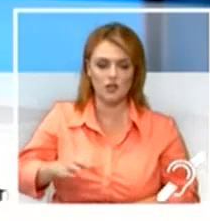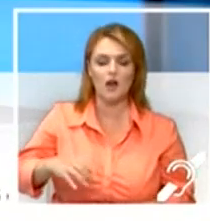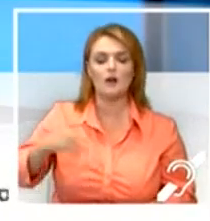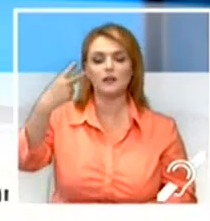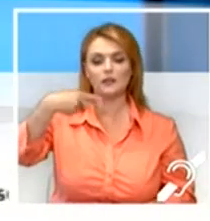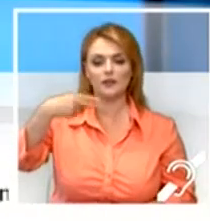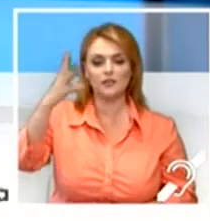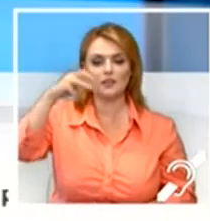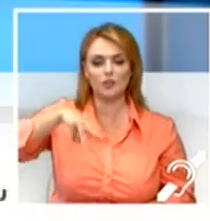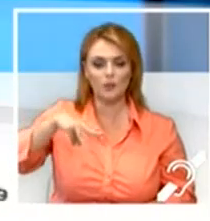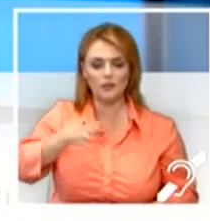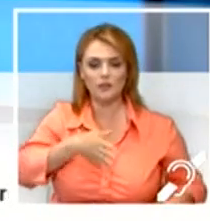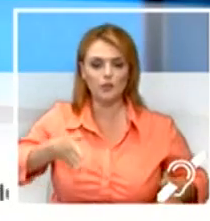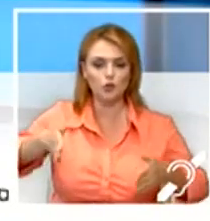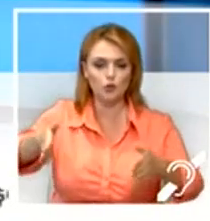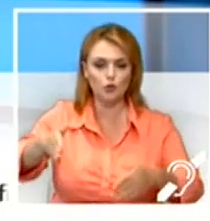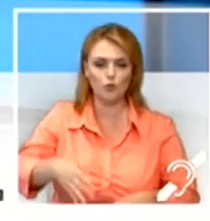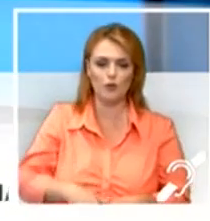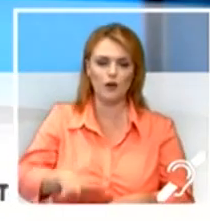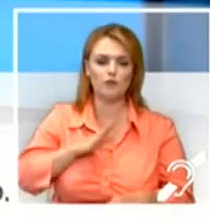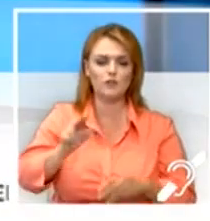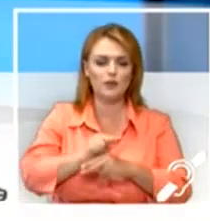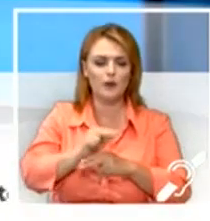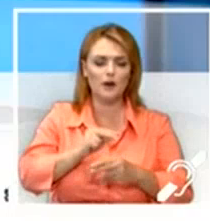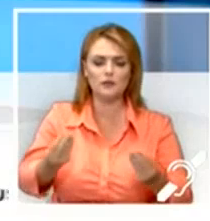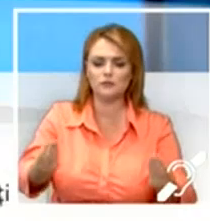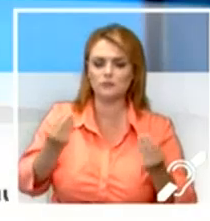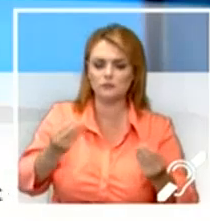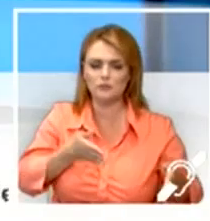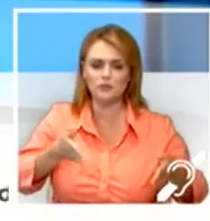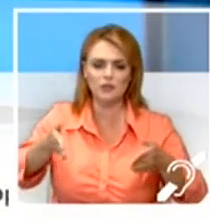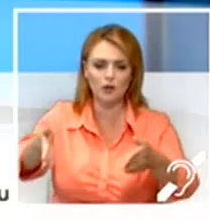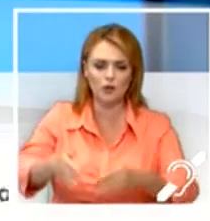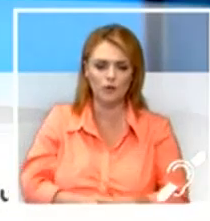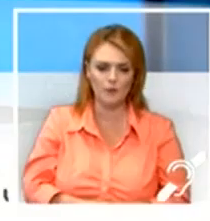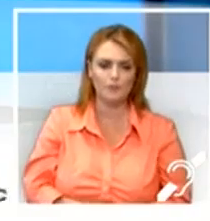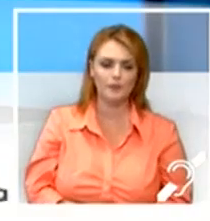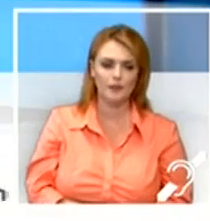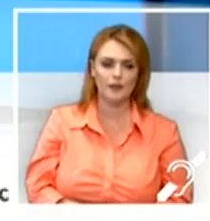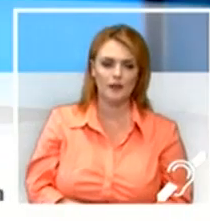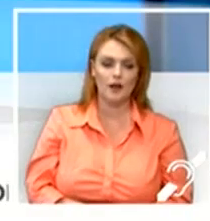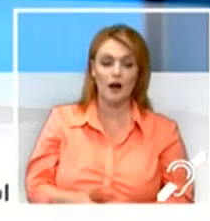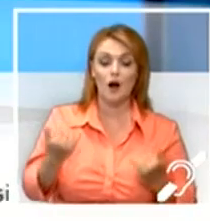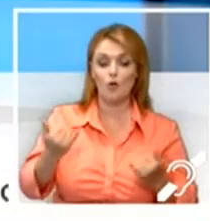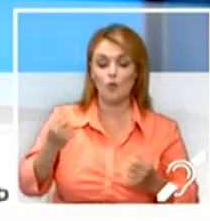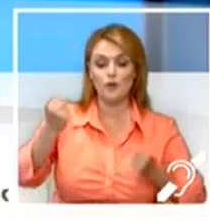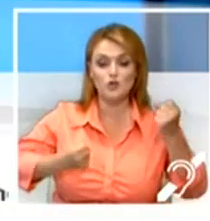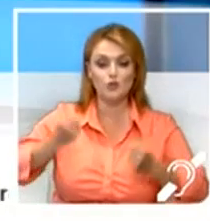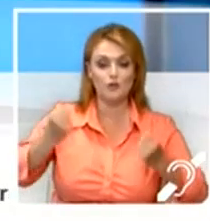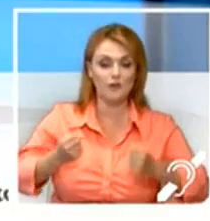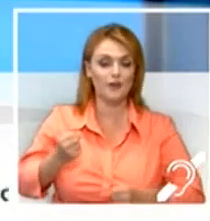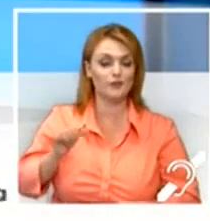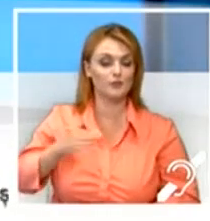mare viteză. A fost inaugurată o parte dintr-o zonul 2 al drumului expres Craiova-Pitești. Acum șoferii au la